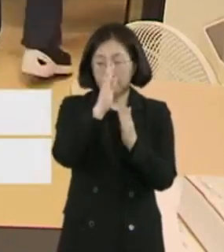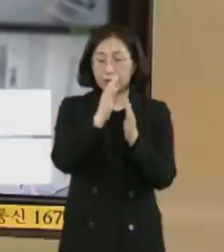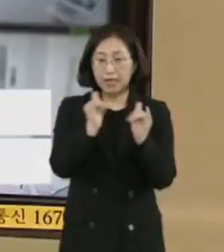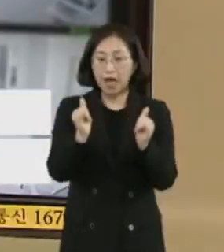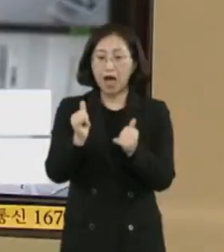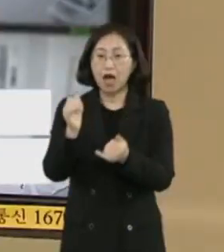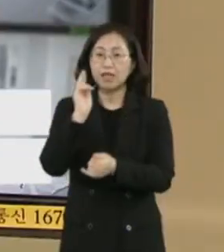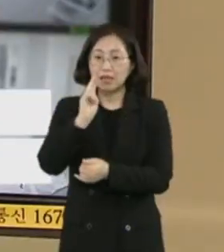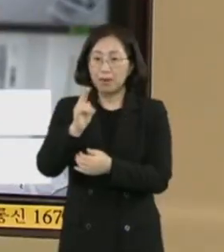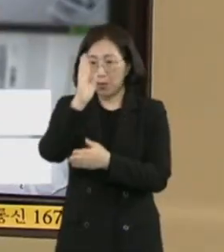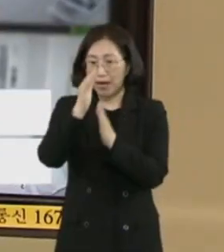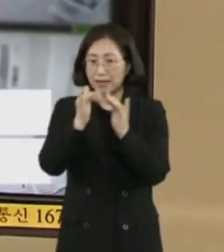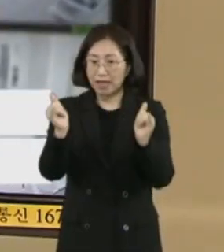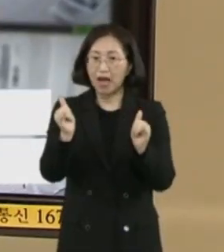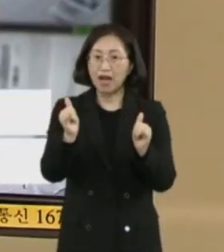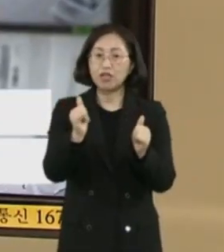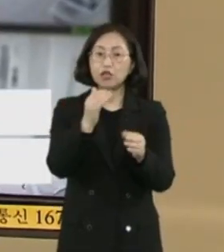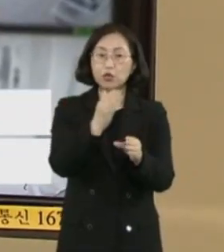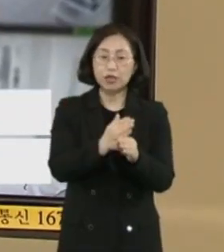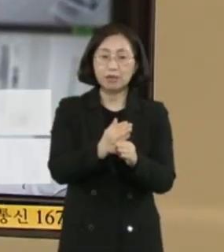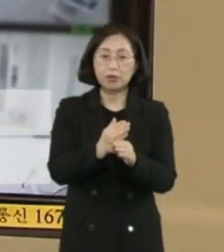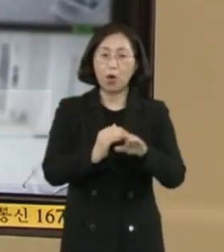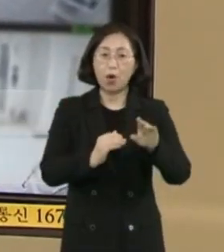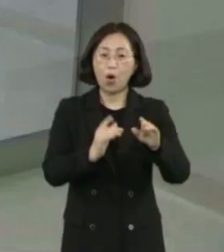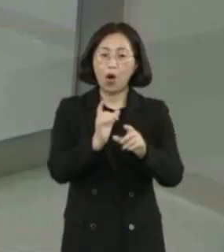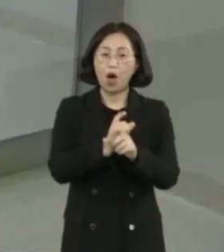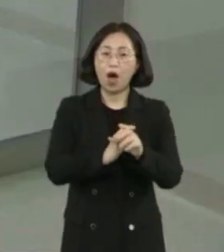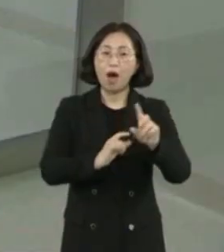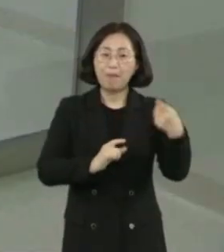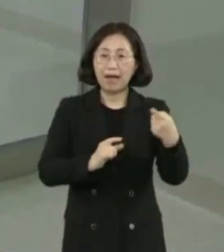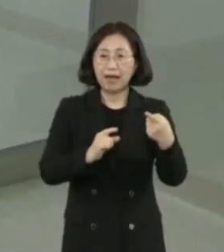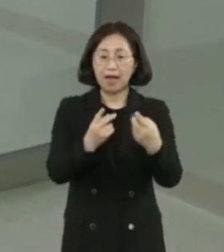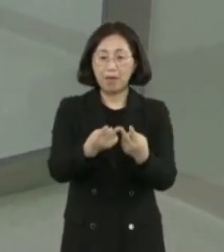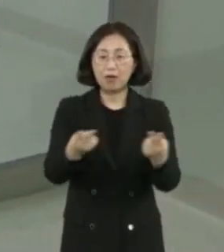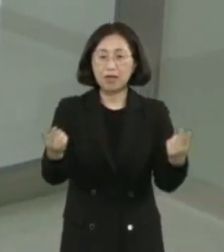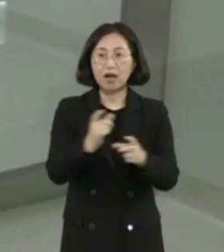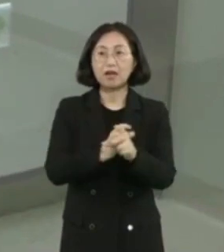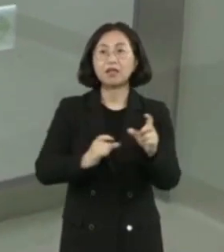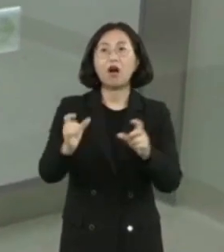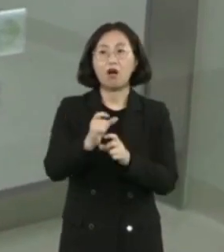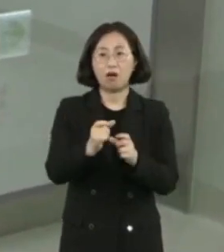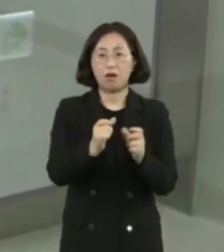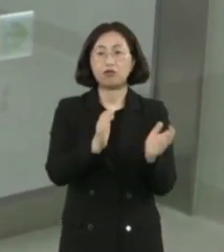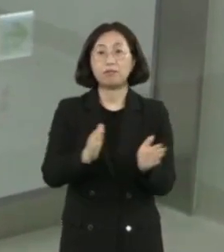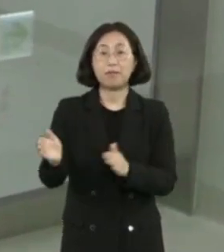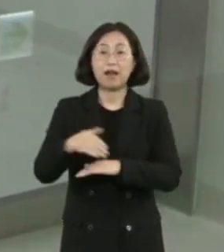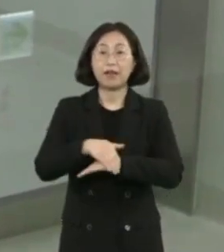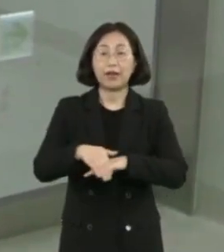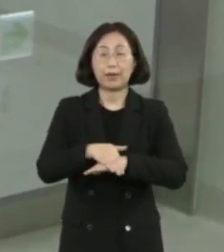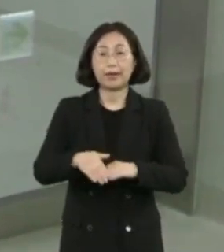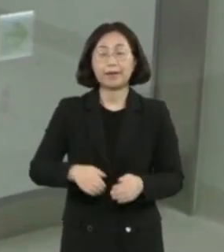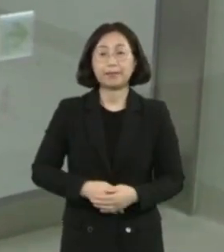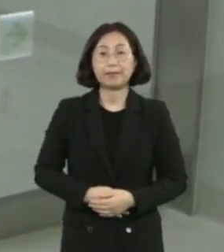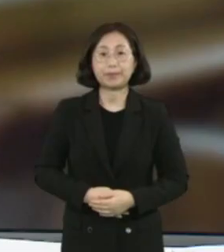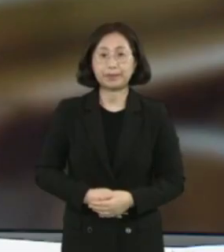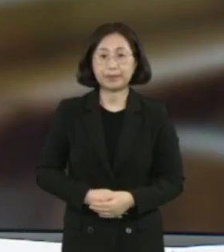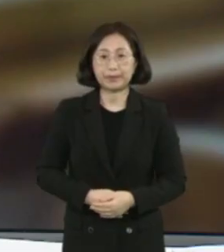병상을 중심으로 100개 이상의 병상을 더 확보할 방침입니다. TJB 이수복입니다.